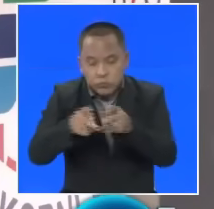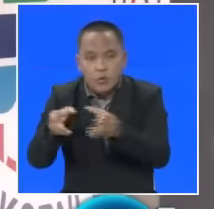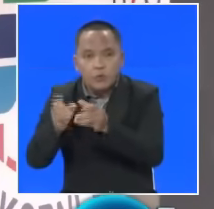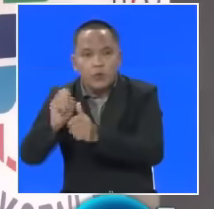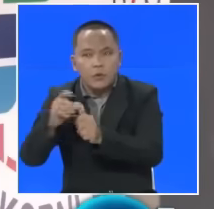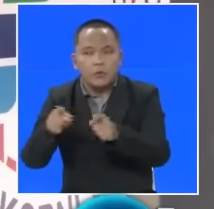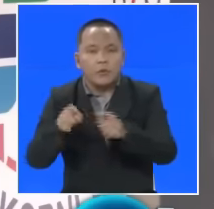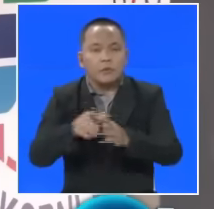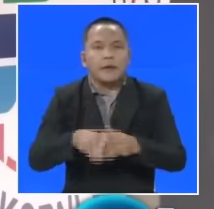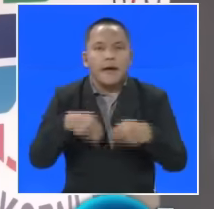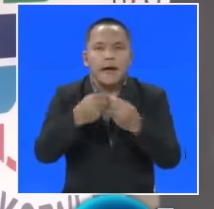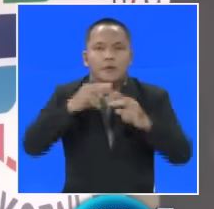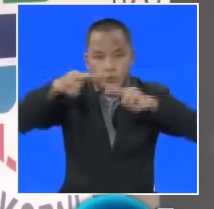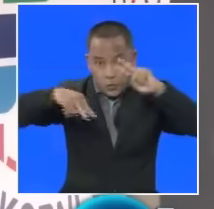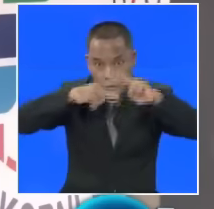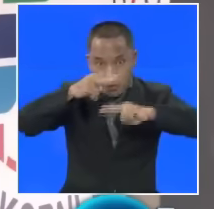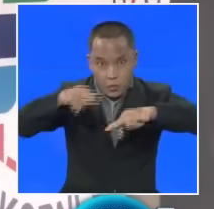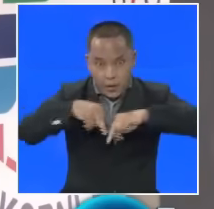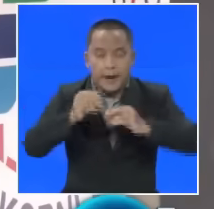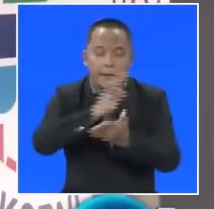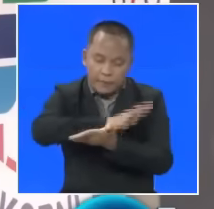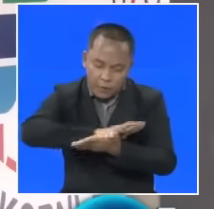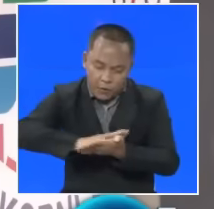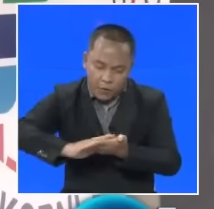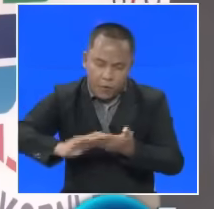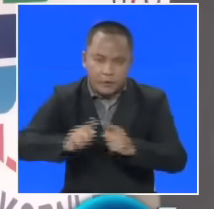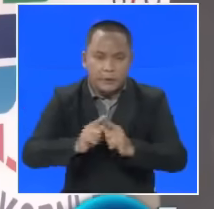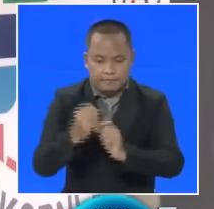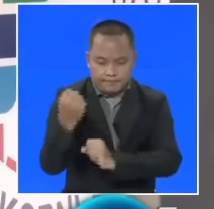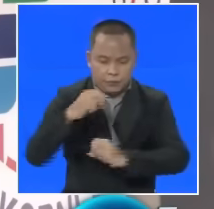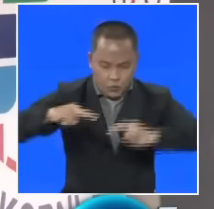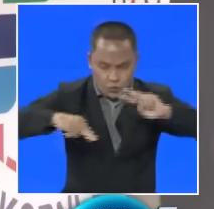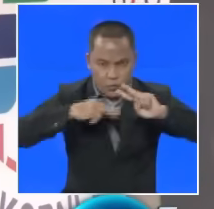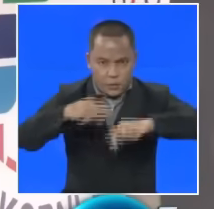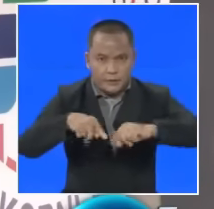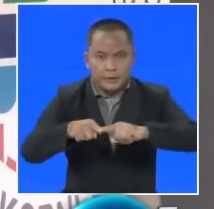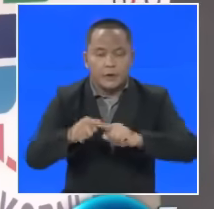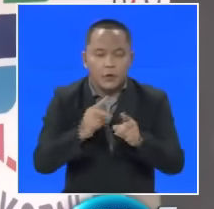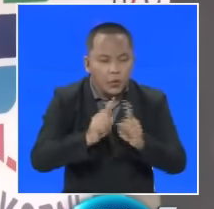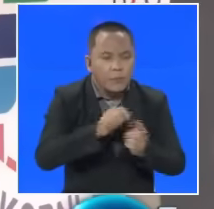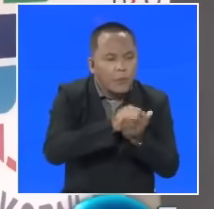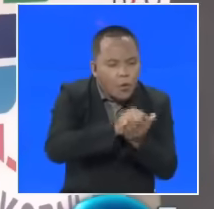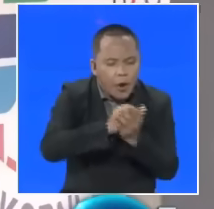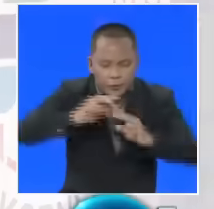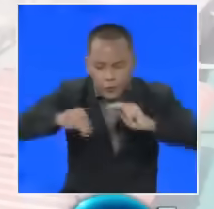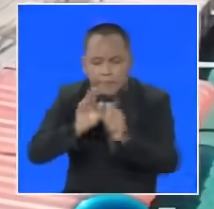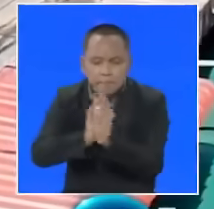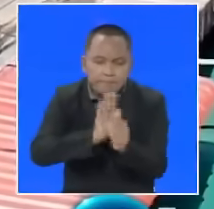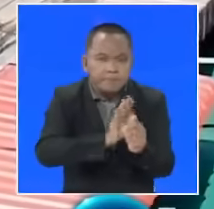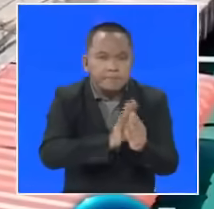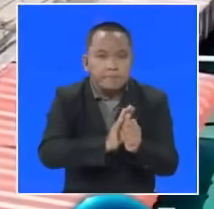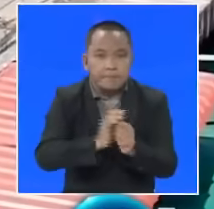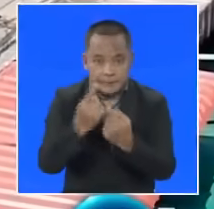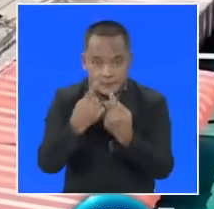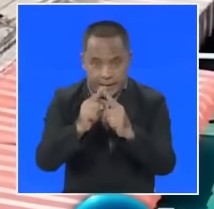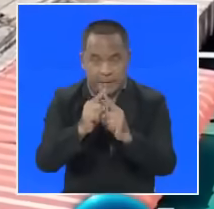พื่อให้ดูแลให้เป็นระเบียบเรียบร้อยในเรื่องความเข้มงวดในการเทคแคร์ดูแลลูกค้า อย่าง